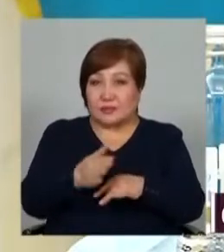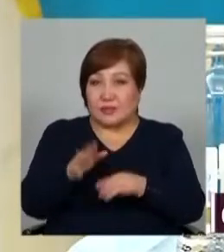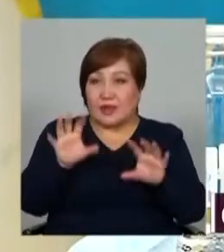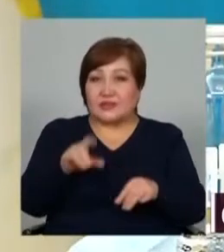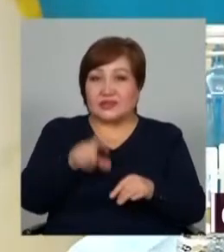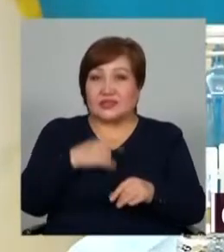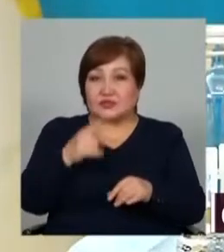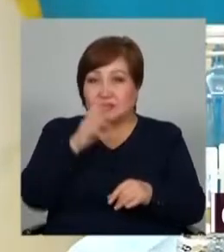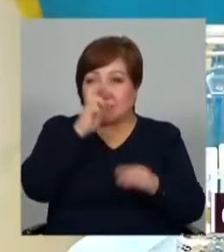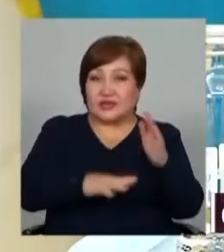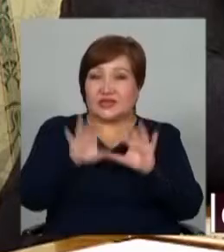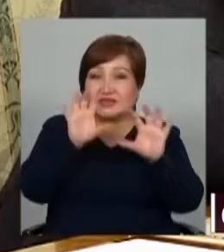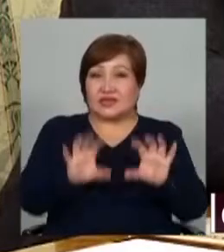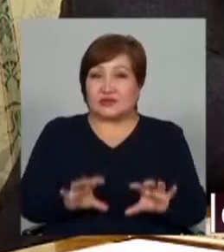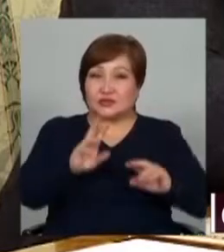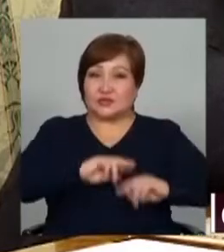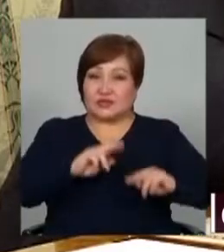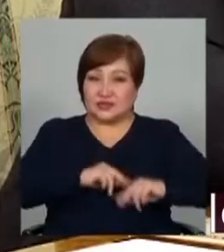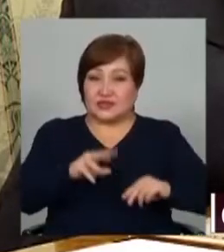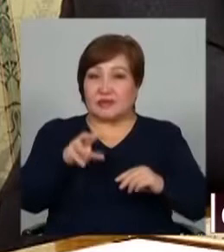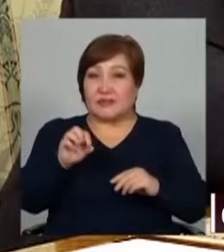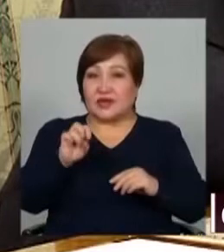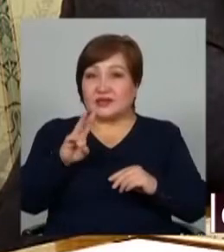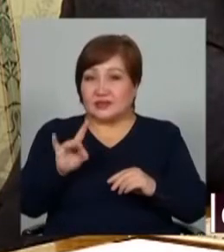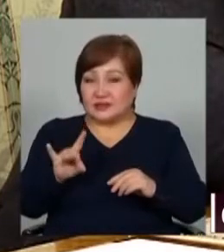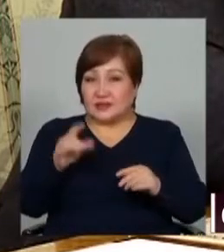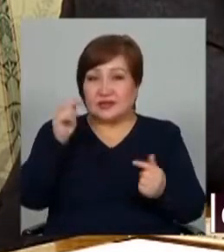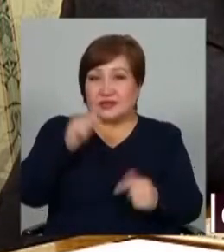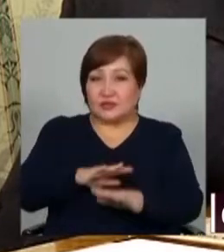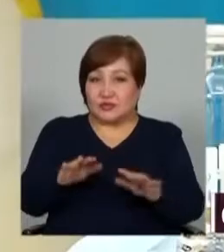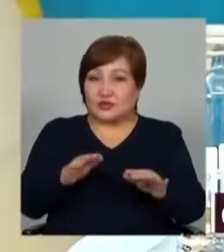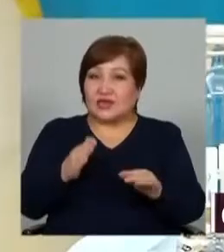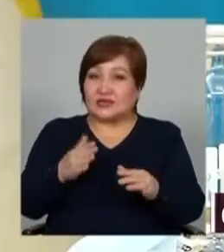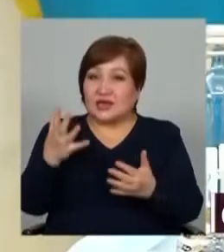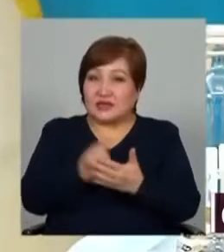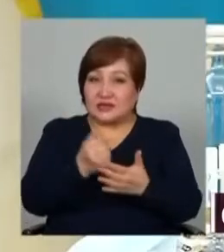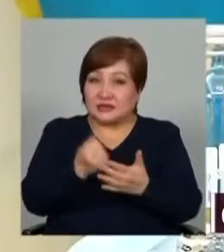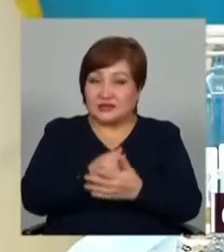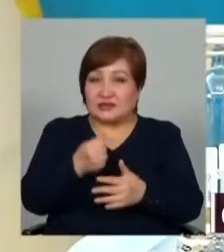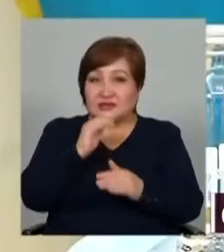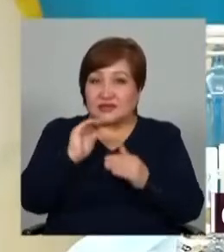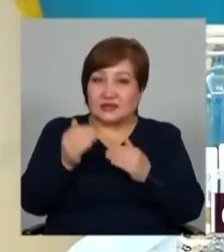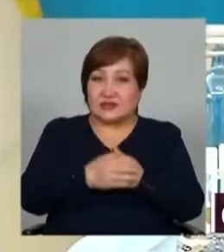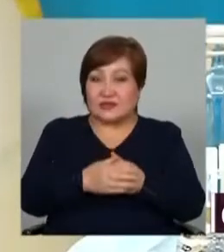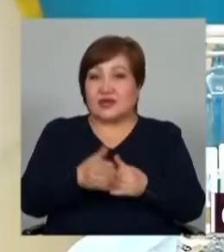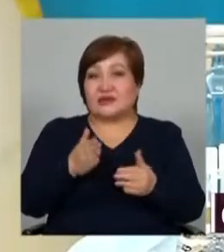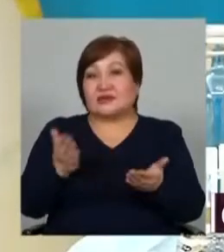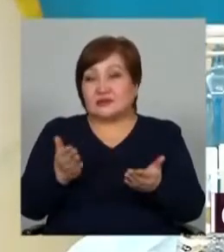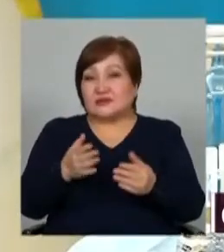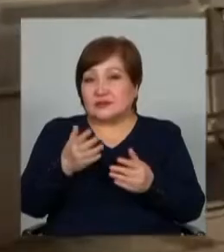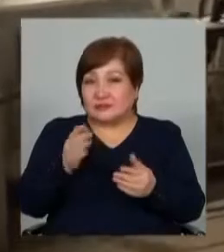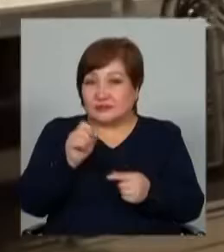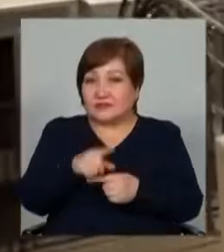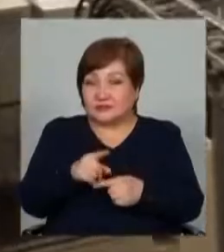мемлекет заңды жұмыс істейтін майнерлерге қарсы емес, алайда оларды кірісін жасырмай салықтан жалтармауға шақырып отыр. Жалпы бұл салада